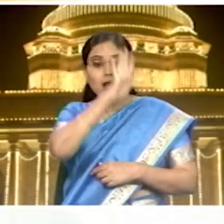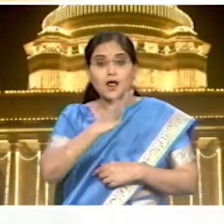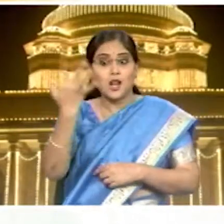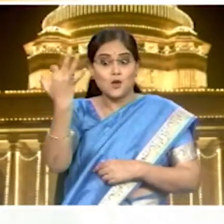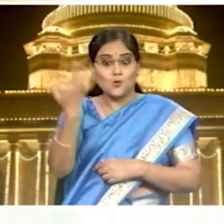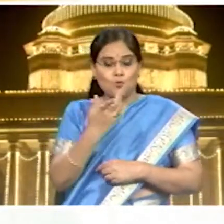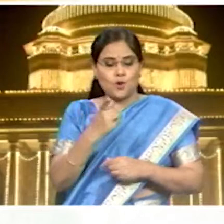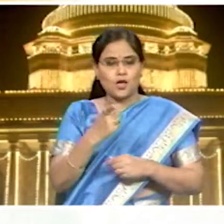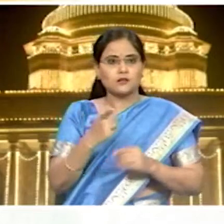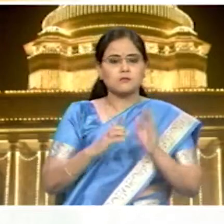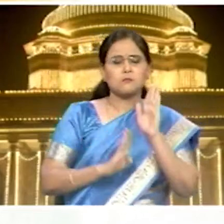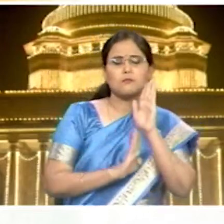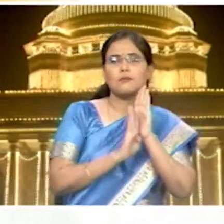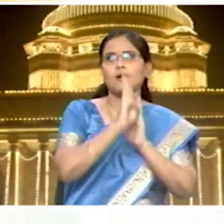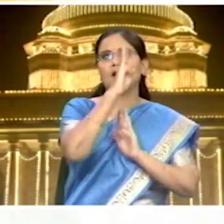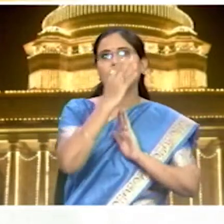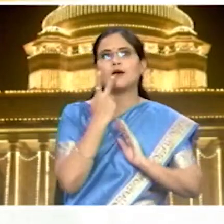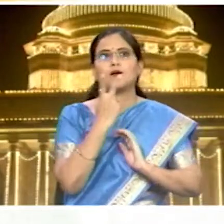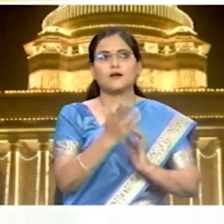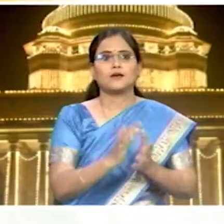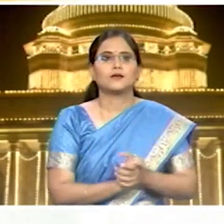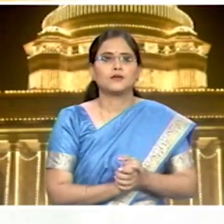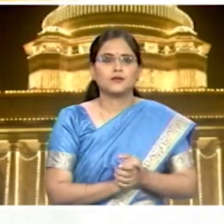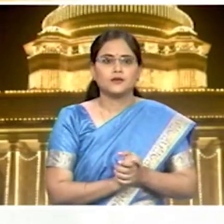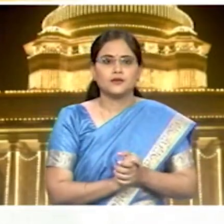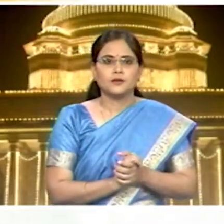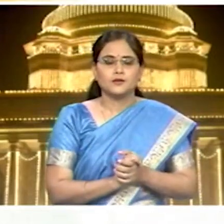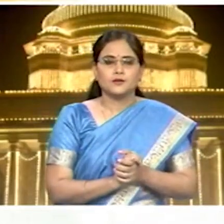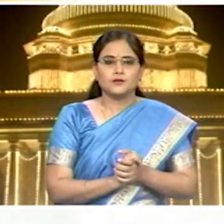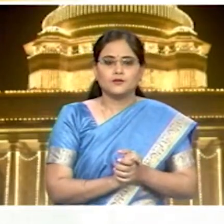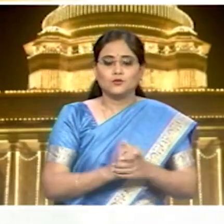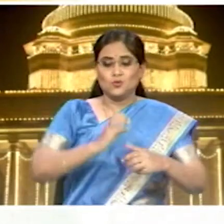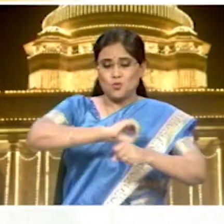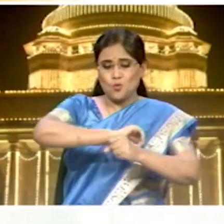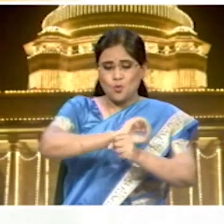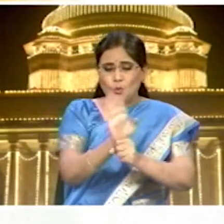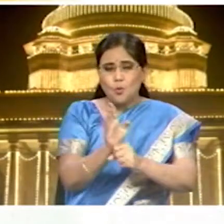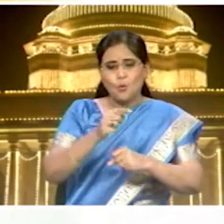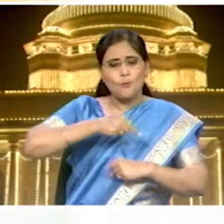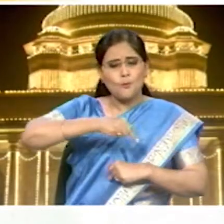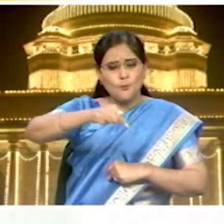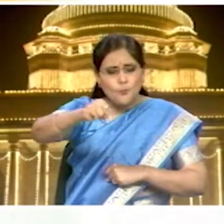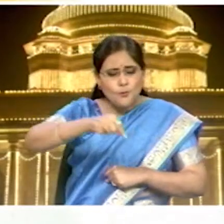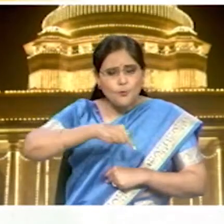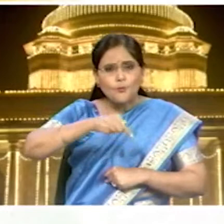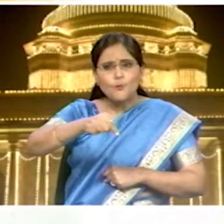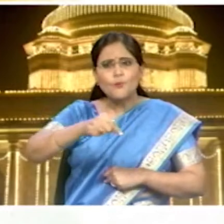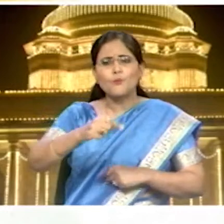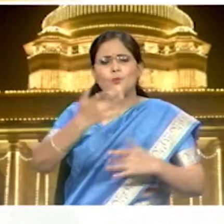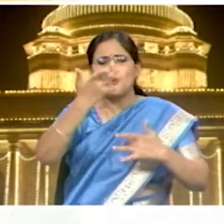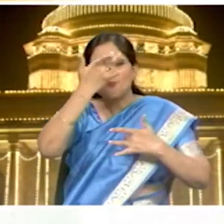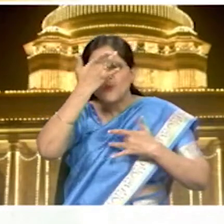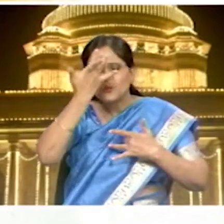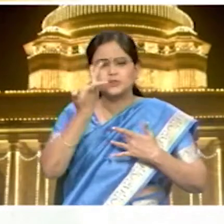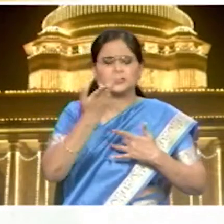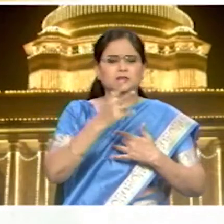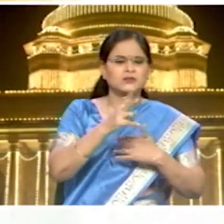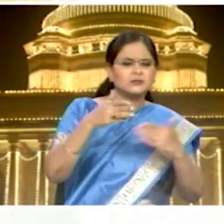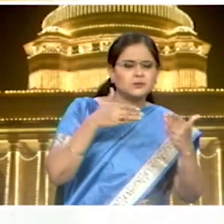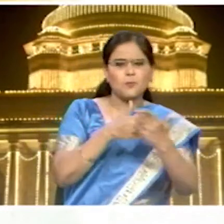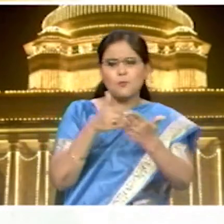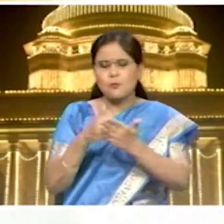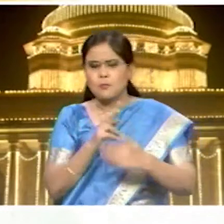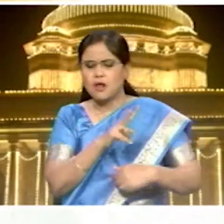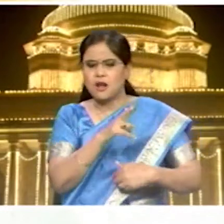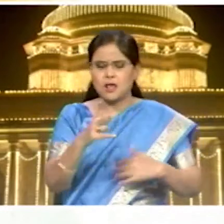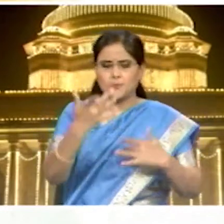देखा है। खासकर कोविड-19 के प्रकोप के बाद इस महामारी का सामना हमने जिस